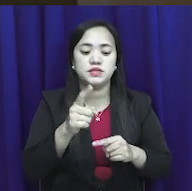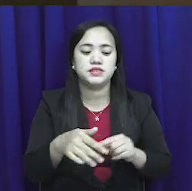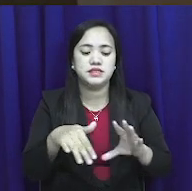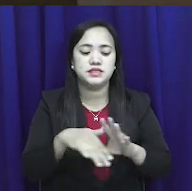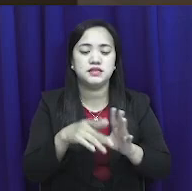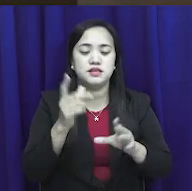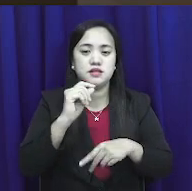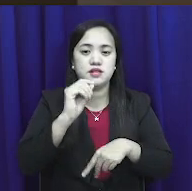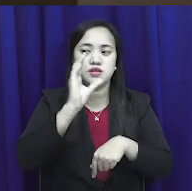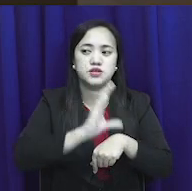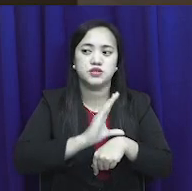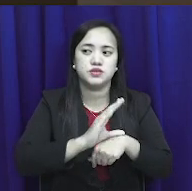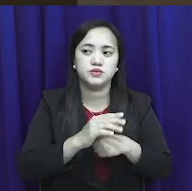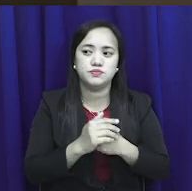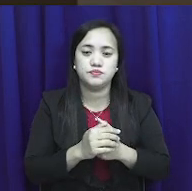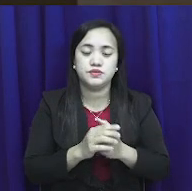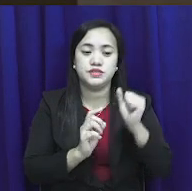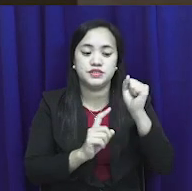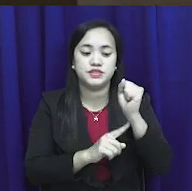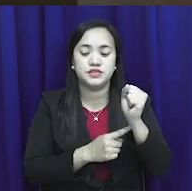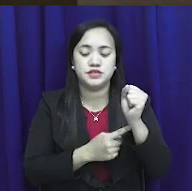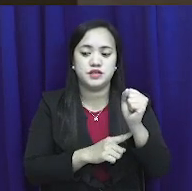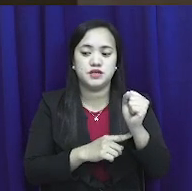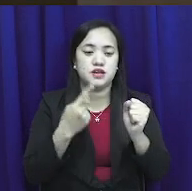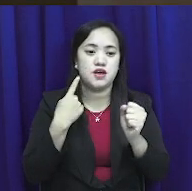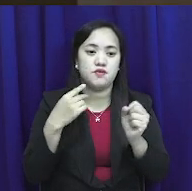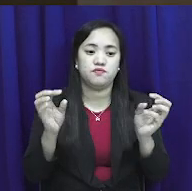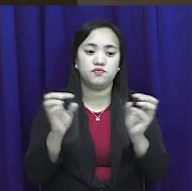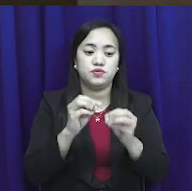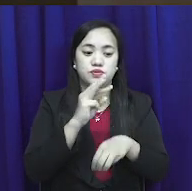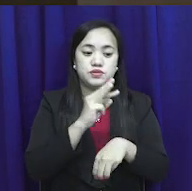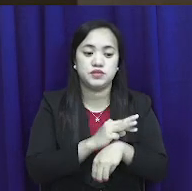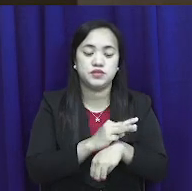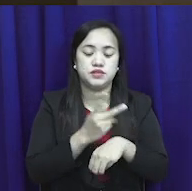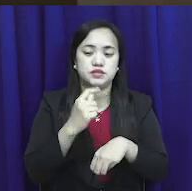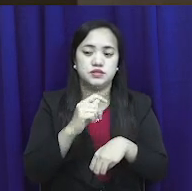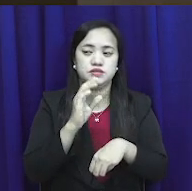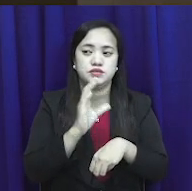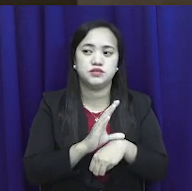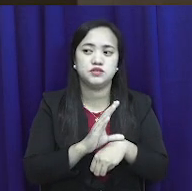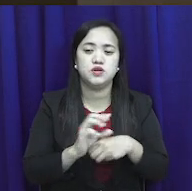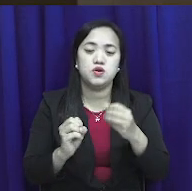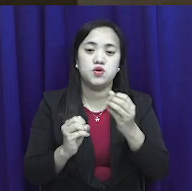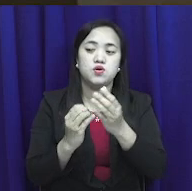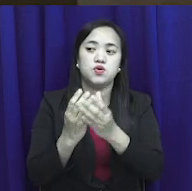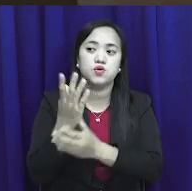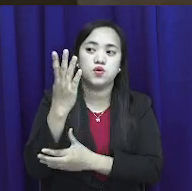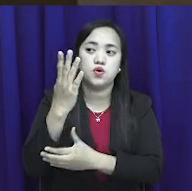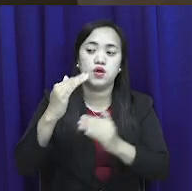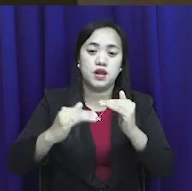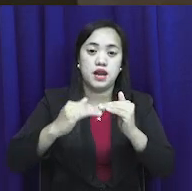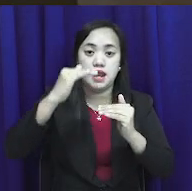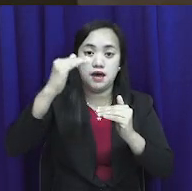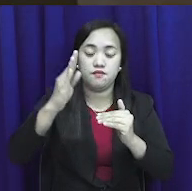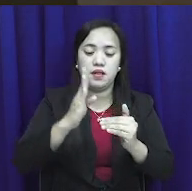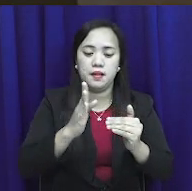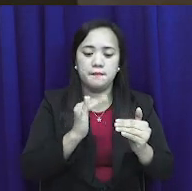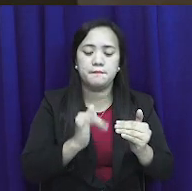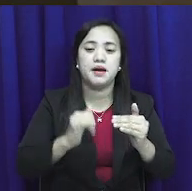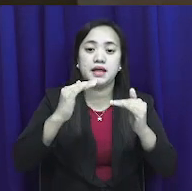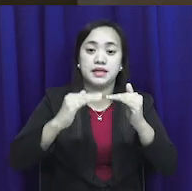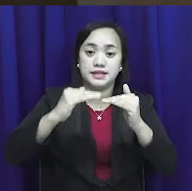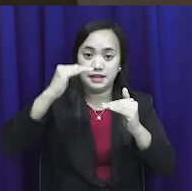church kasi kami nag-umpisa kami wala kaming mga ministries non nag-grow ka level by level